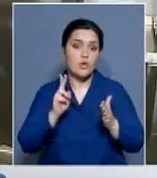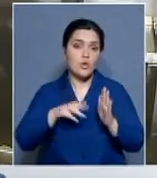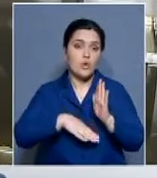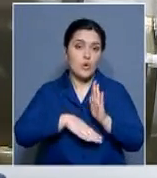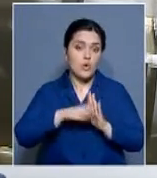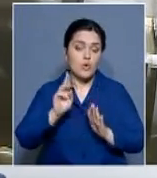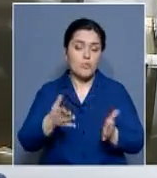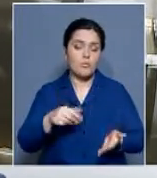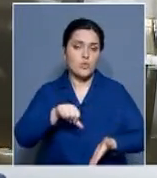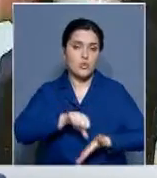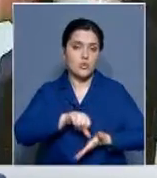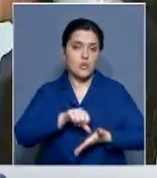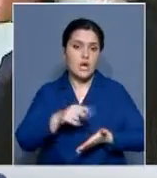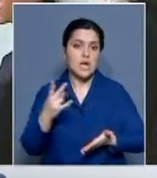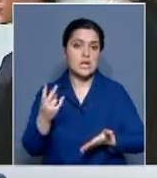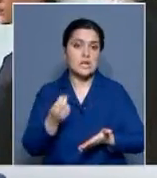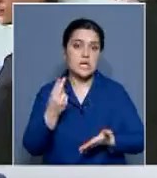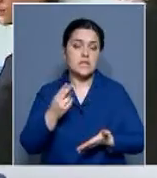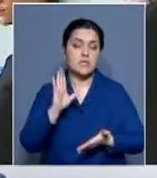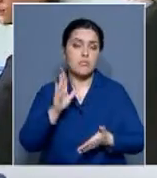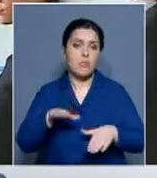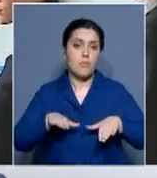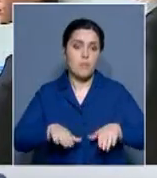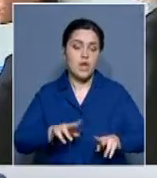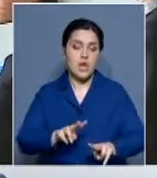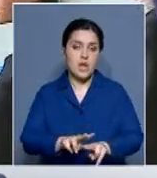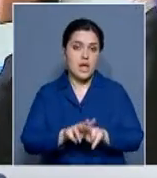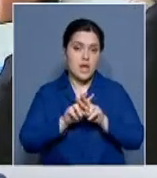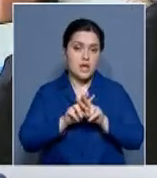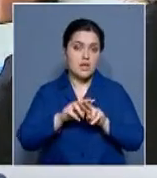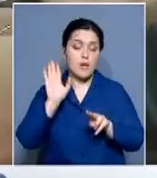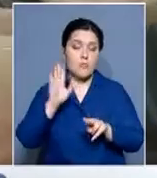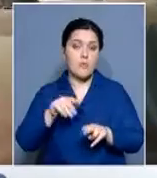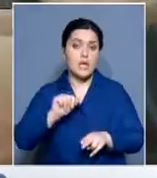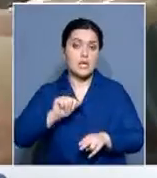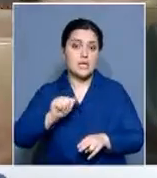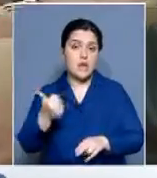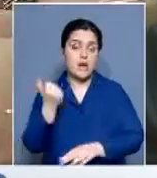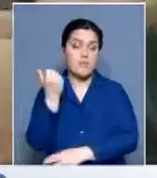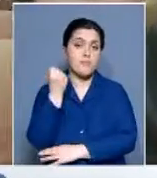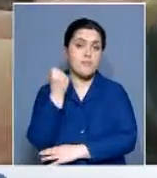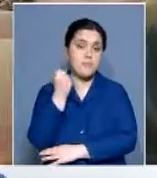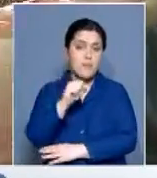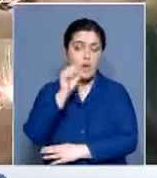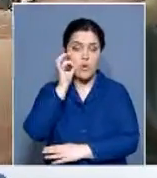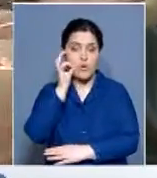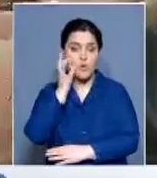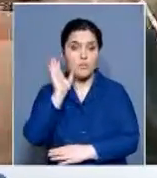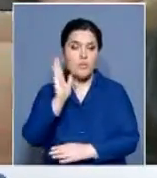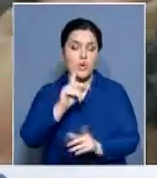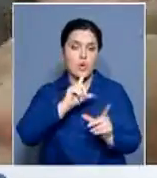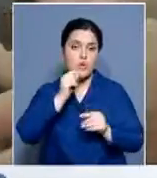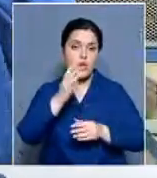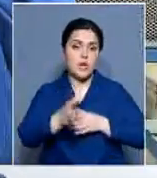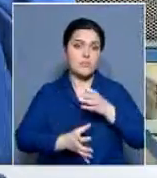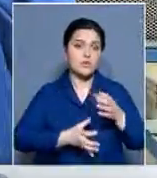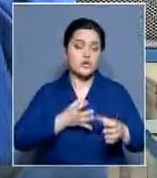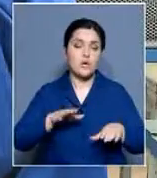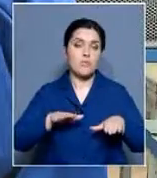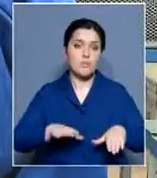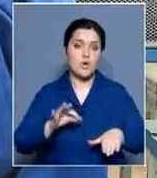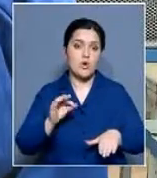примут участие в национальном этапе в Астане. А главные победители этой осенью отправятся на международный чемпионат в